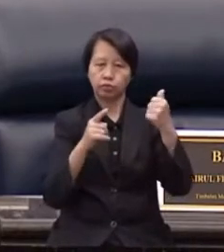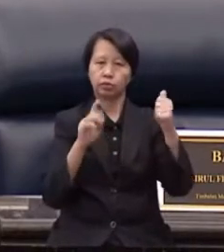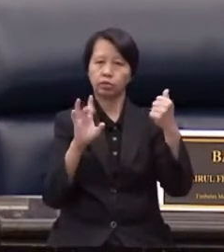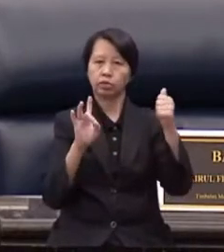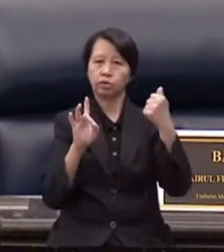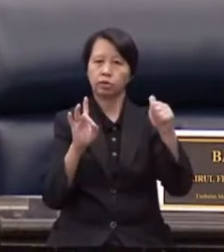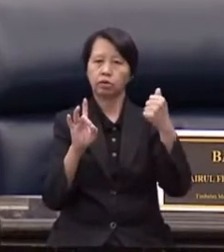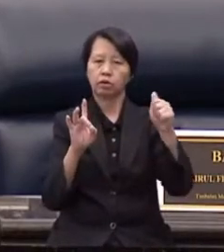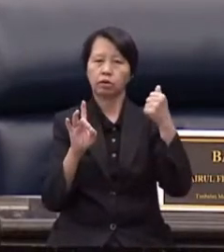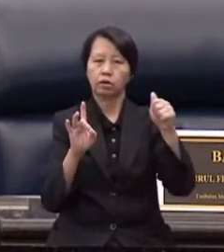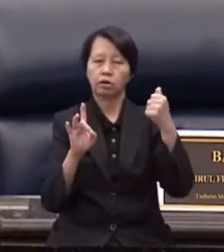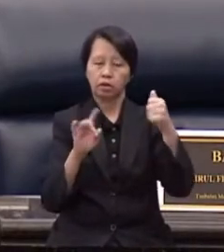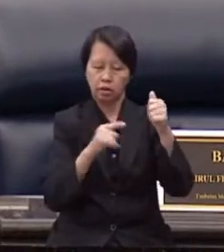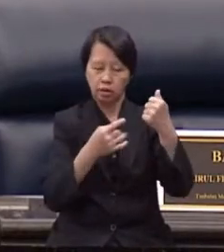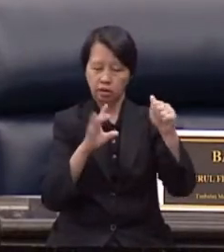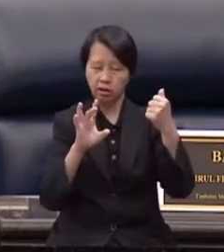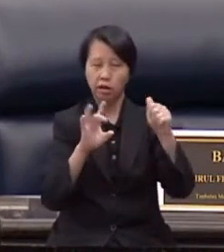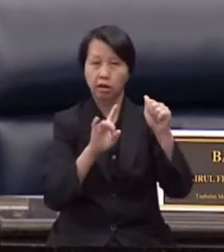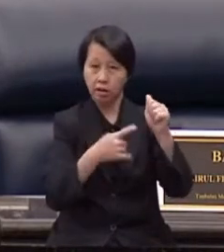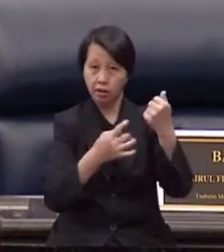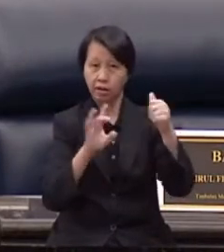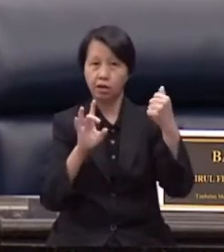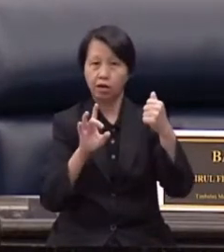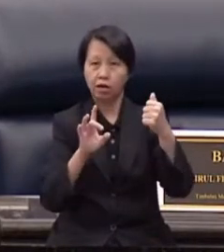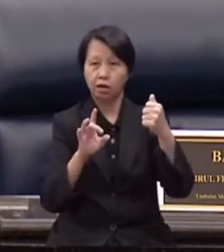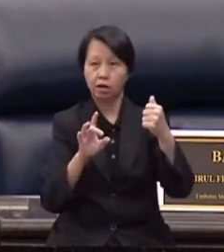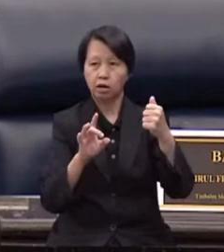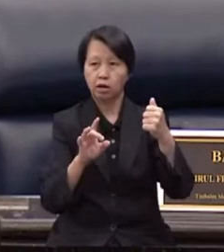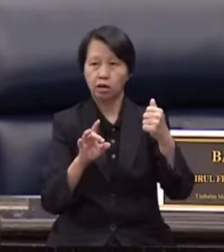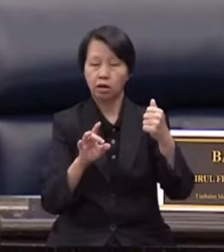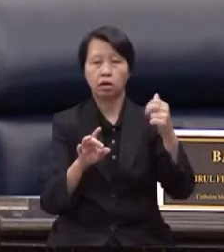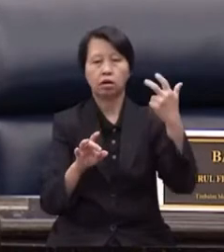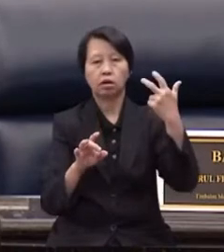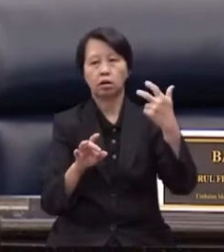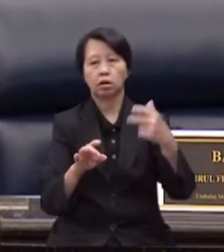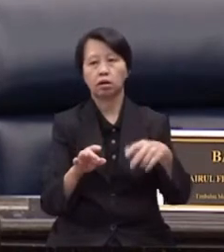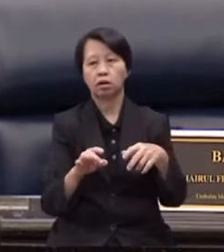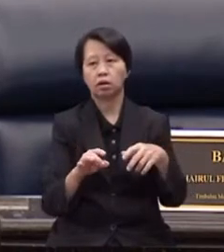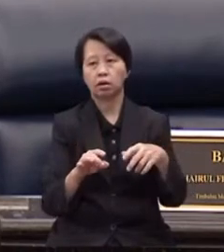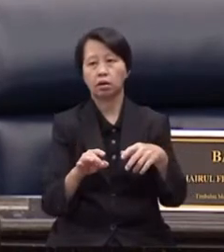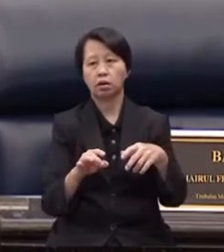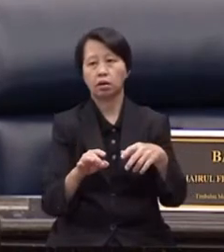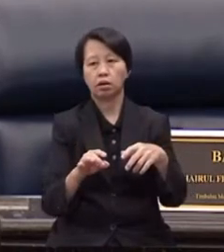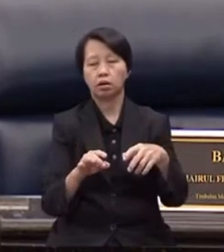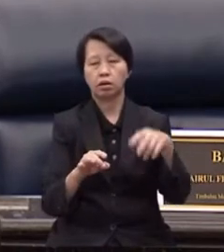2022.8 sebanyak lah 5 13